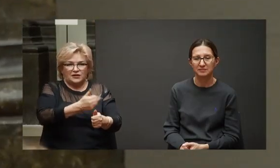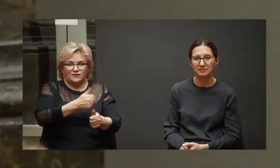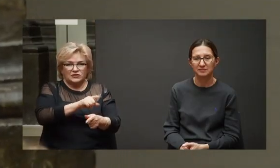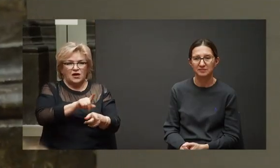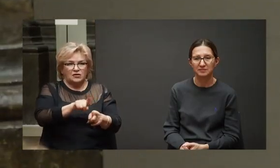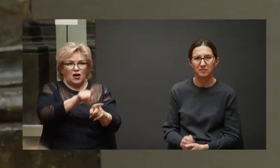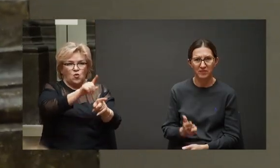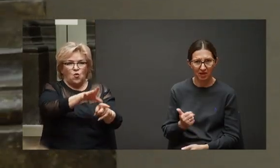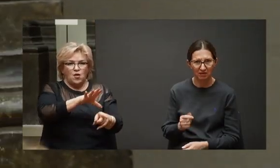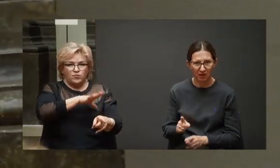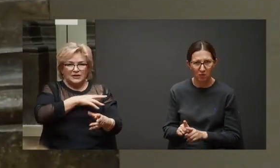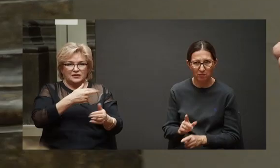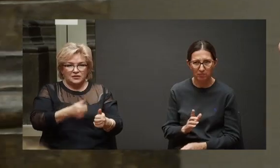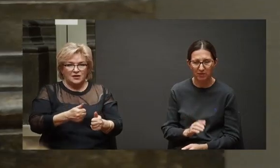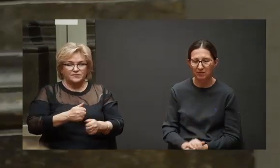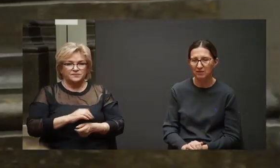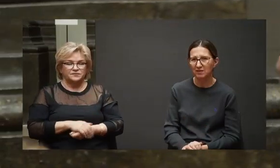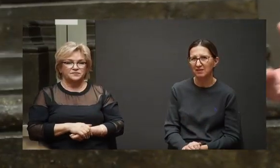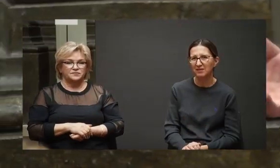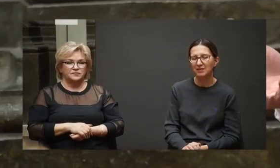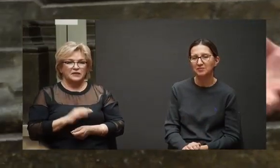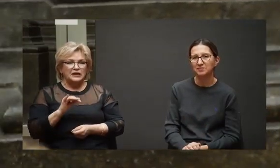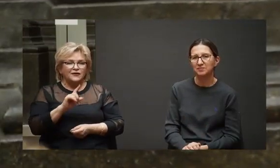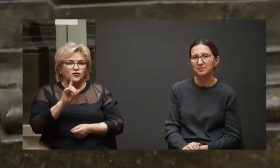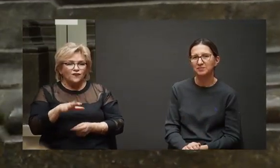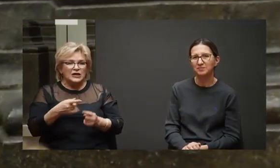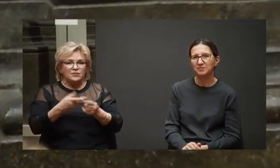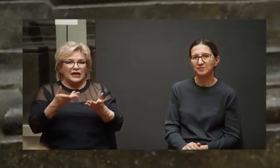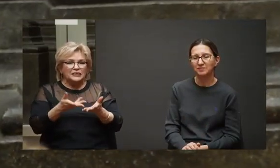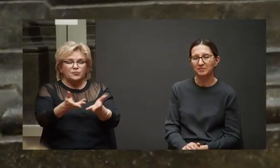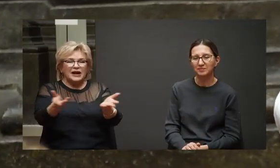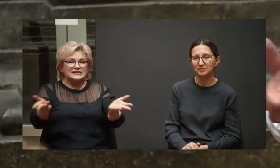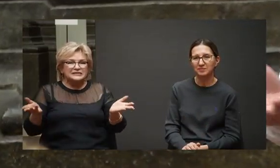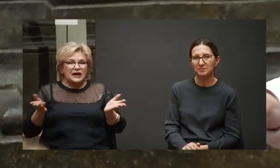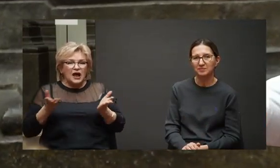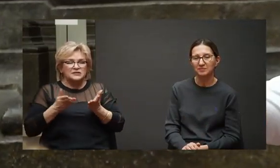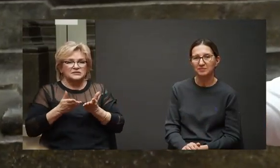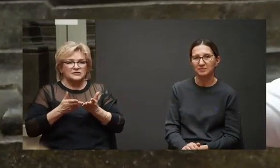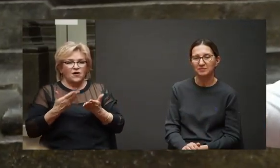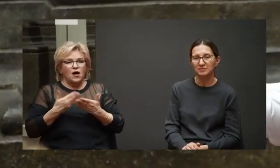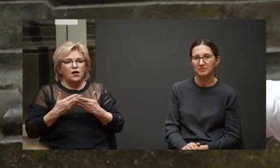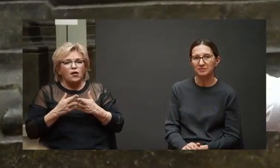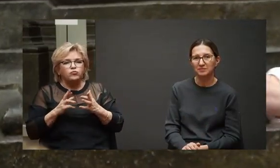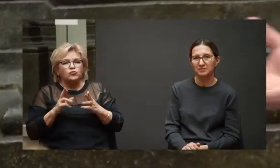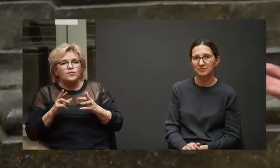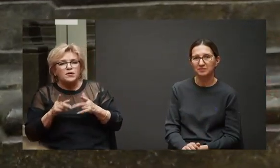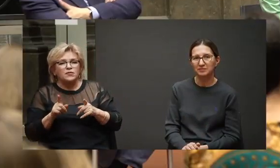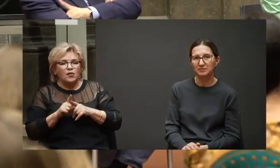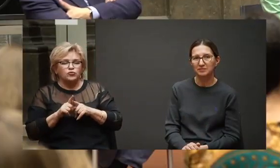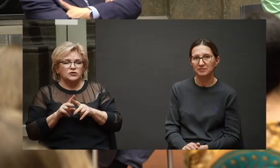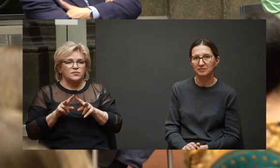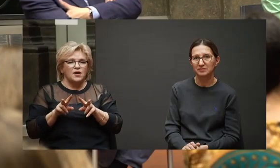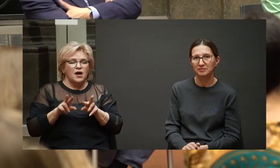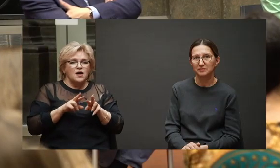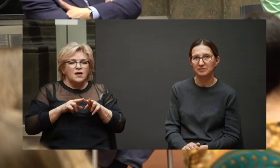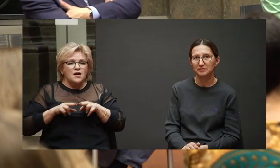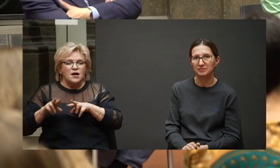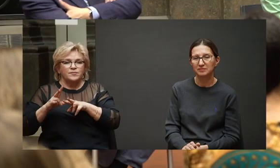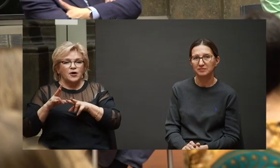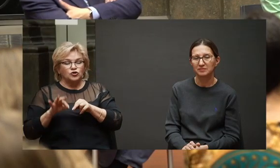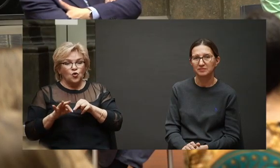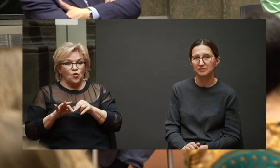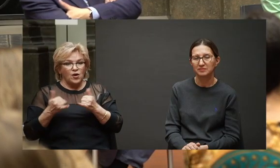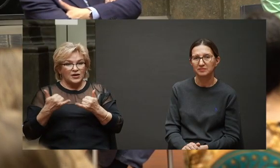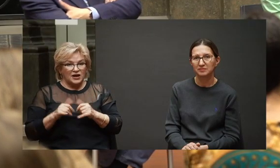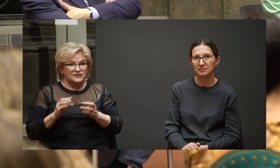такое было, да? И все время это пространство, как будто бы оно одинаковое. Ну, разве